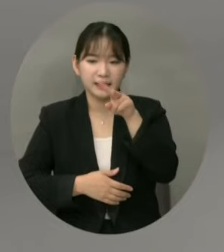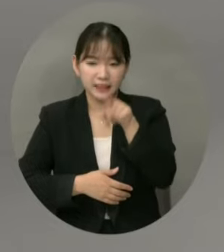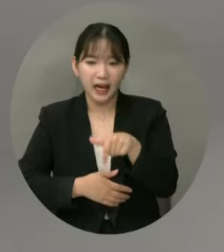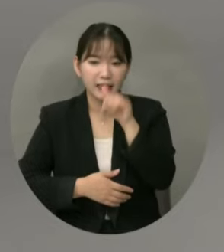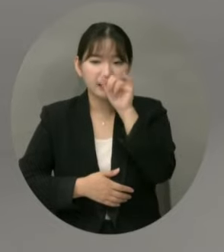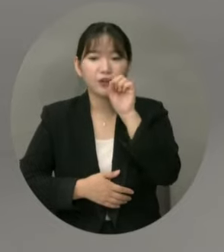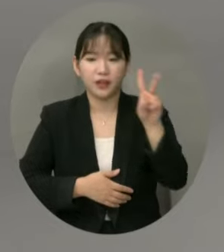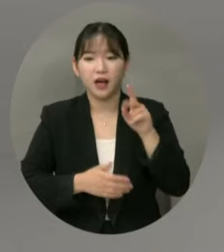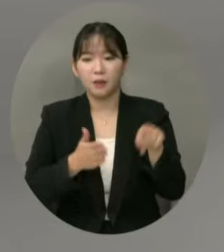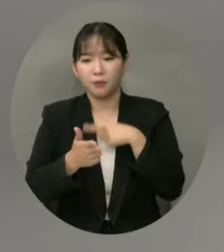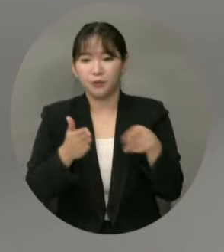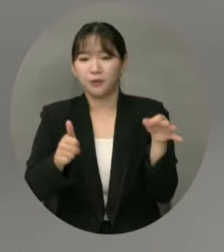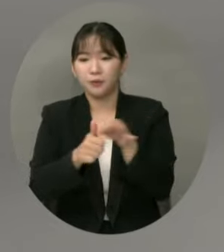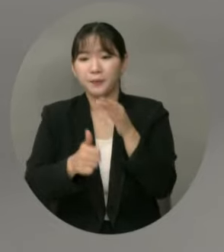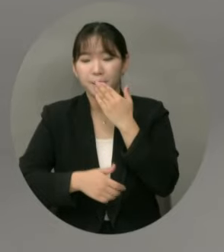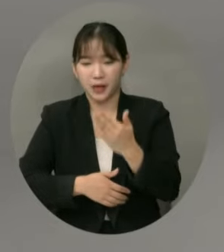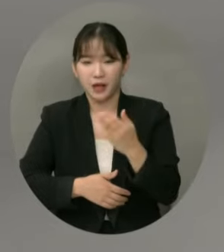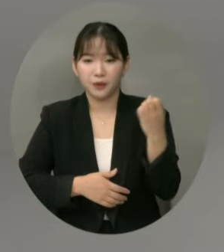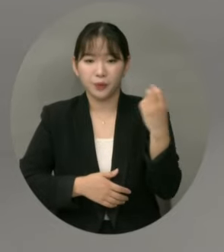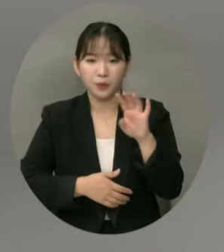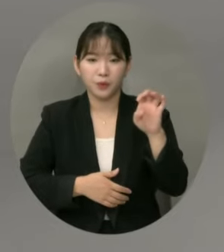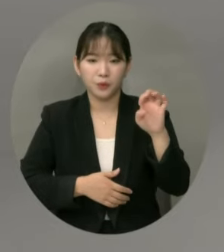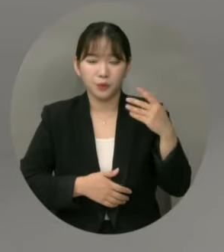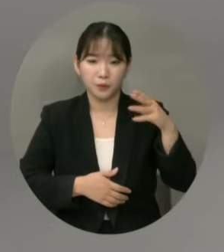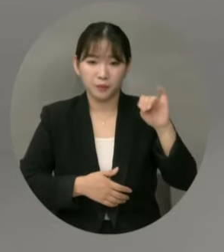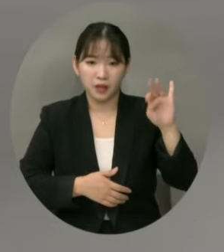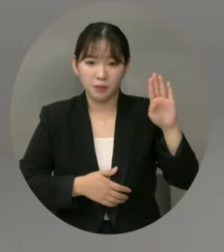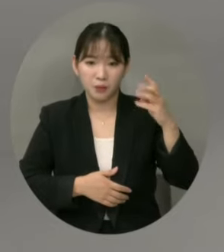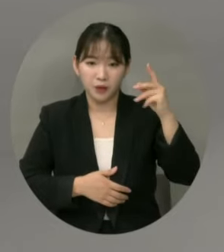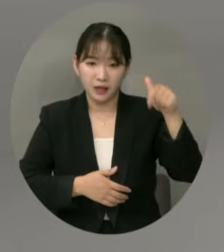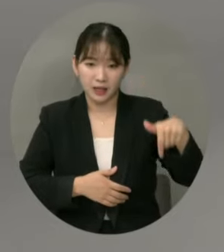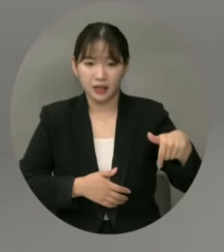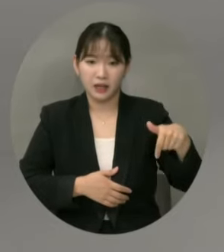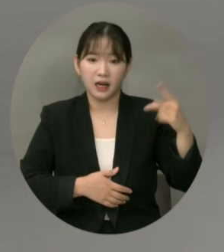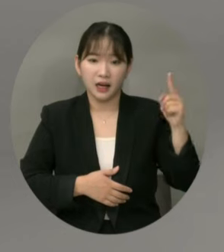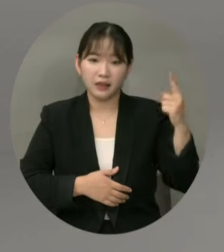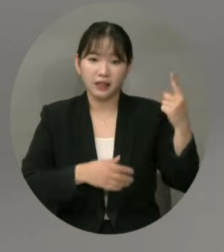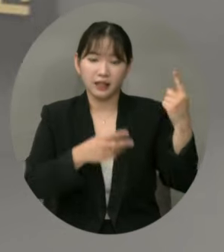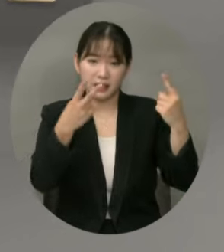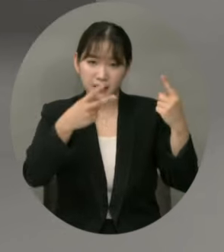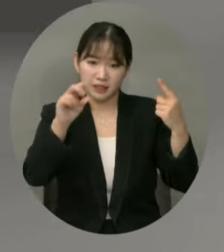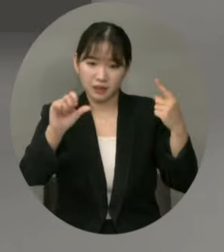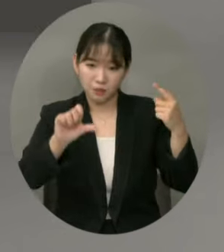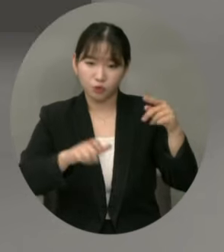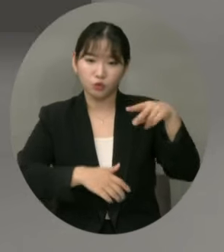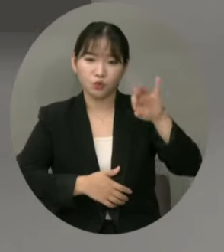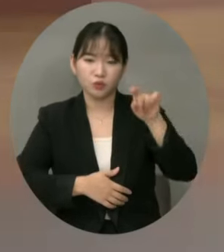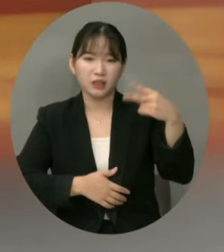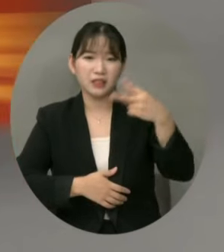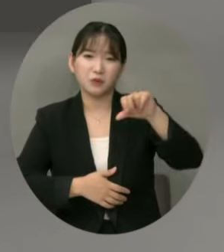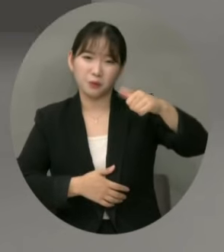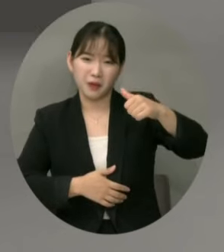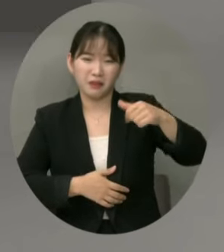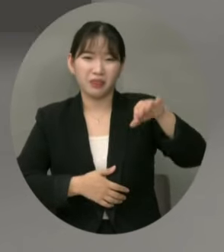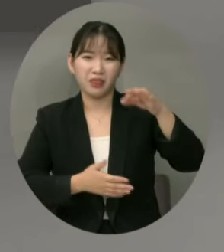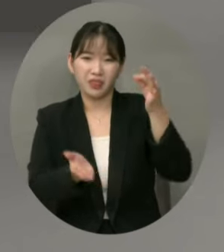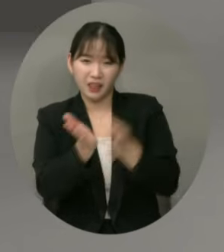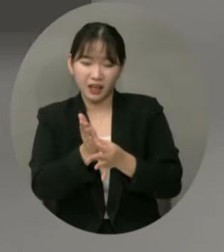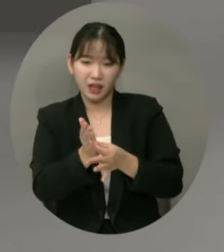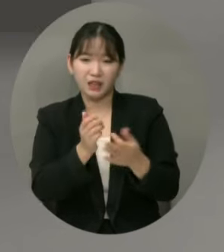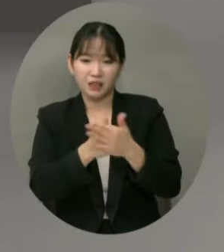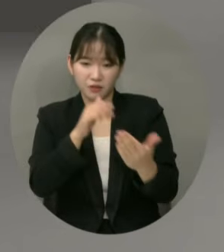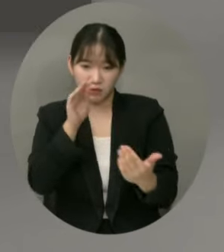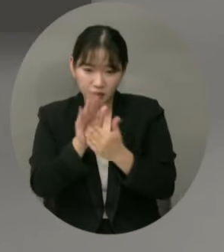규모도 조피볼락 한 마리에 20451 승호도 225원 미미합니다 여기에 보상 최대 한도